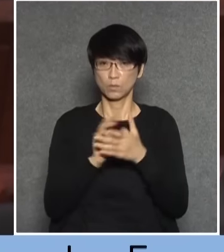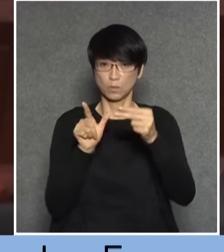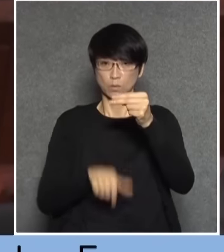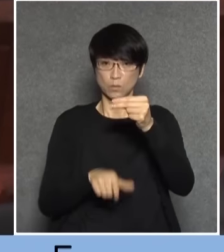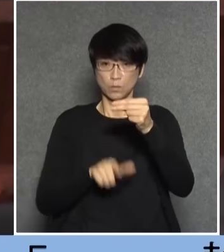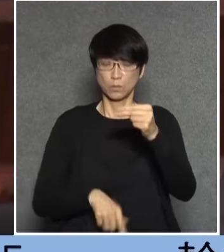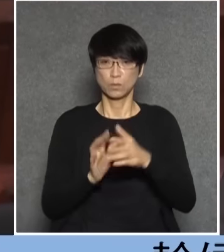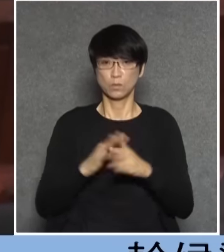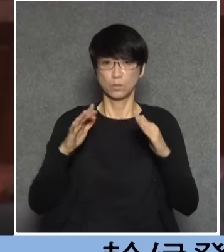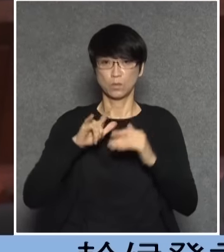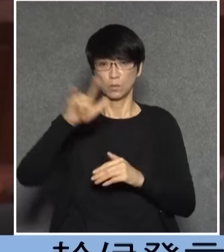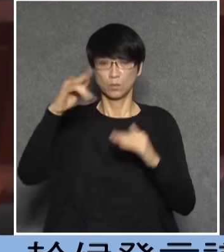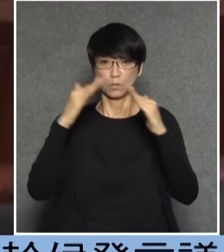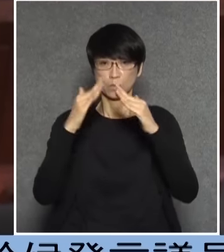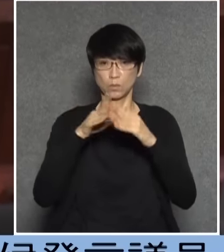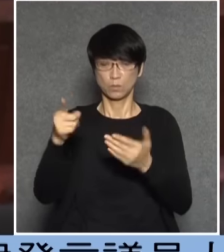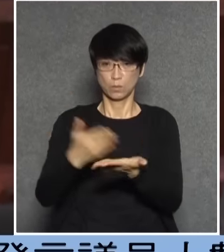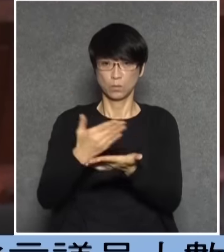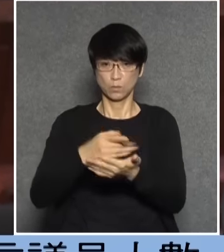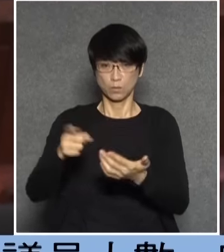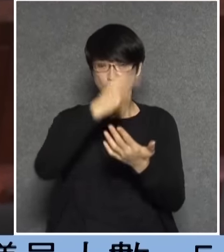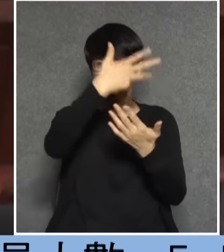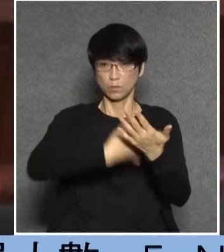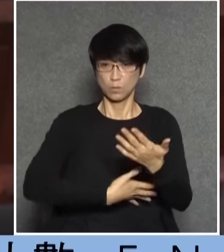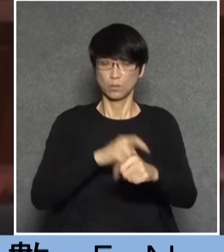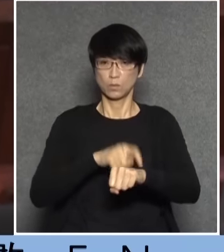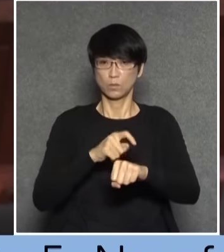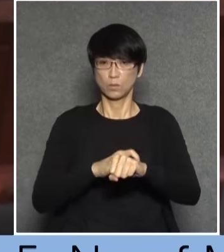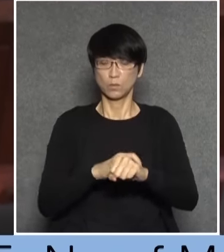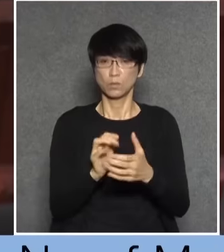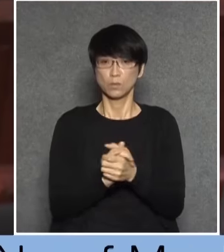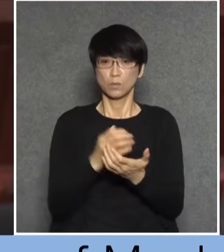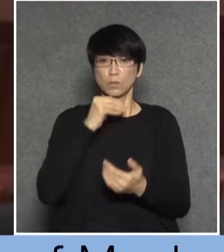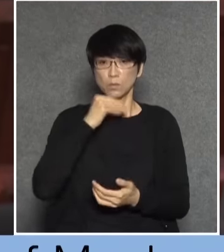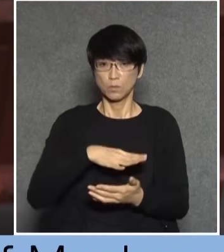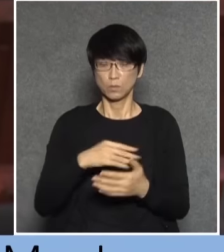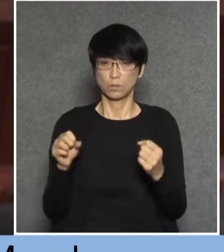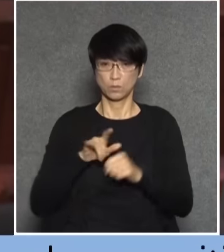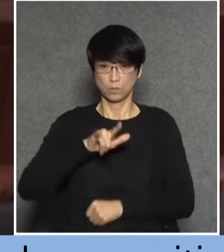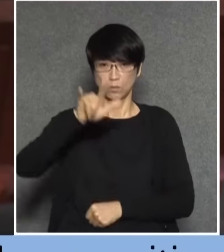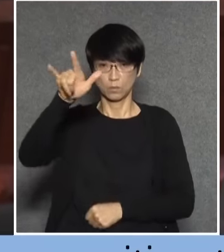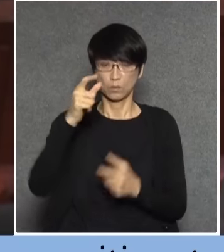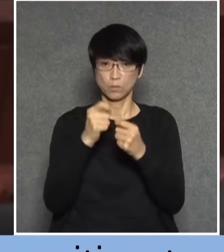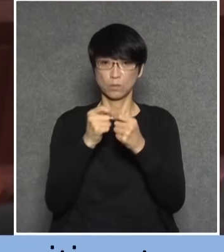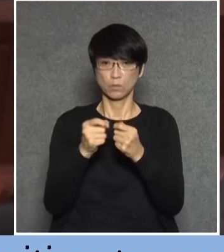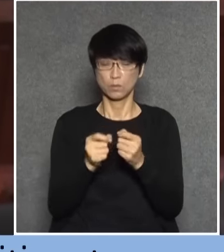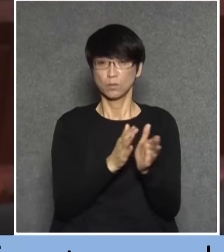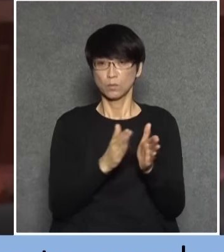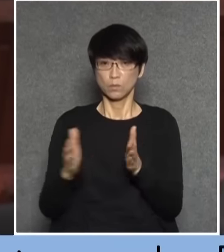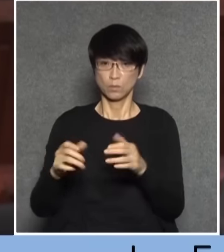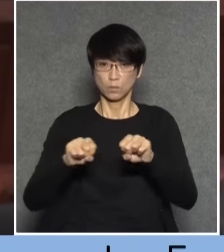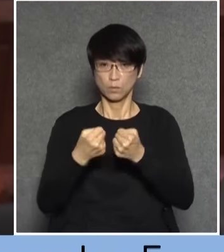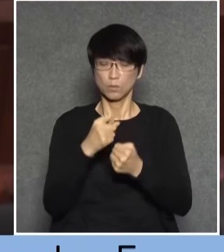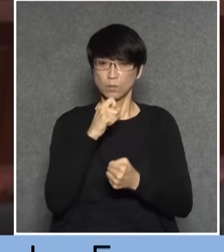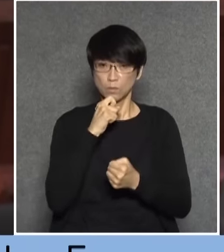航處測試該管理系統期間曾經發生飛行數據處理器的故障，以